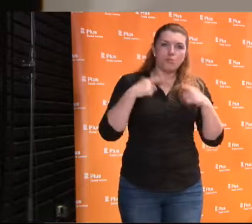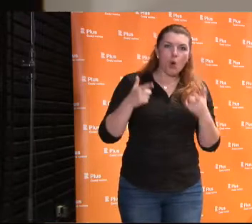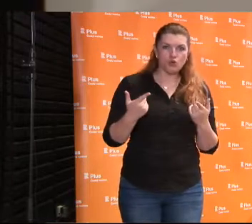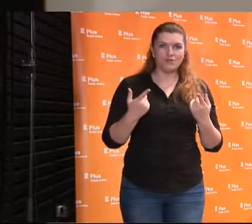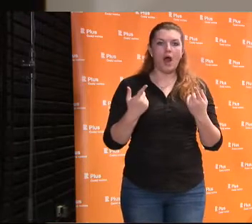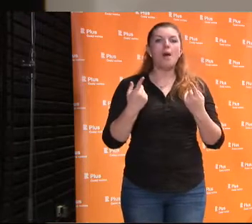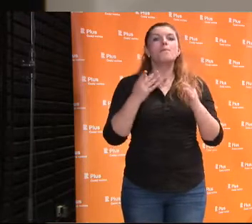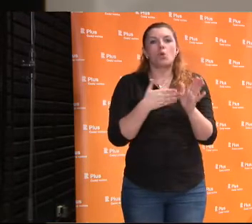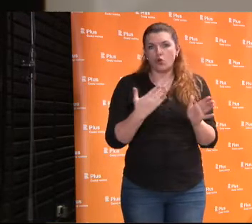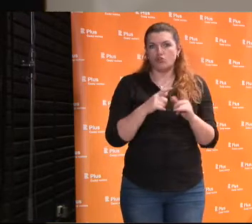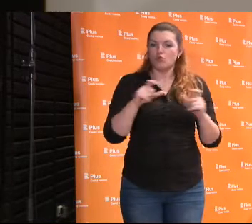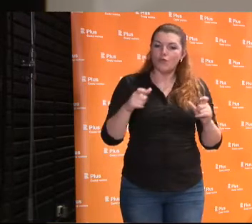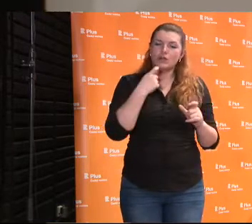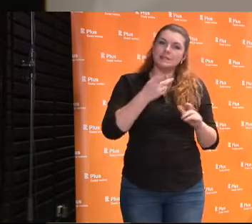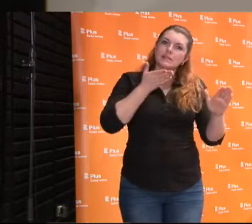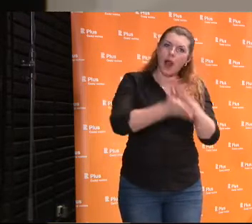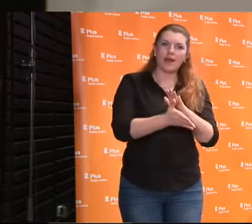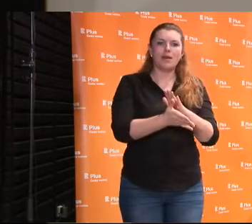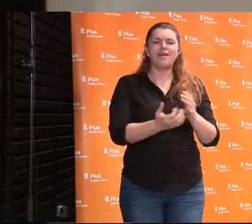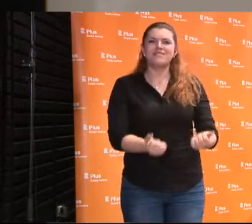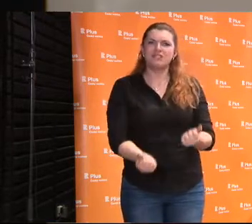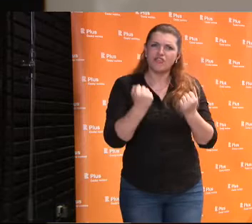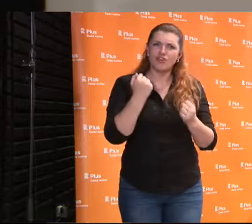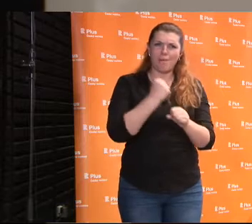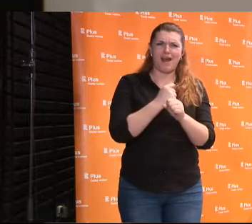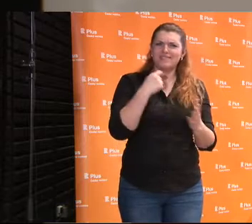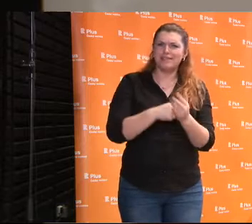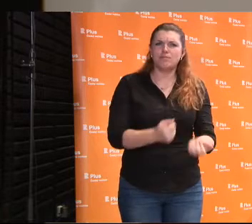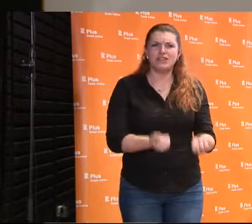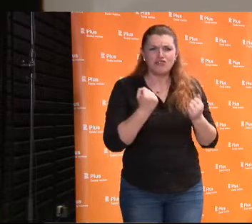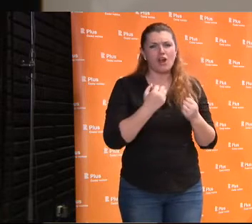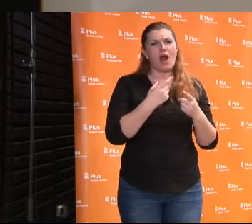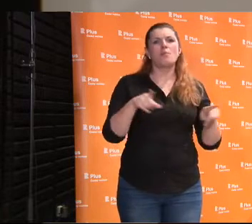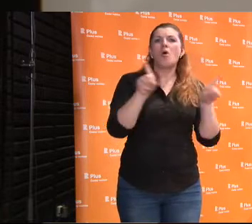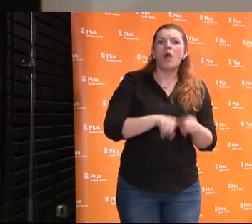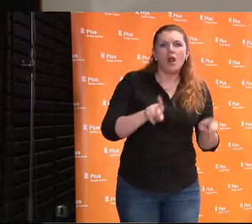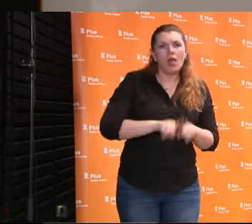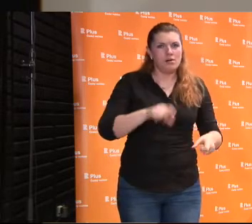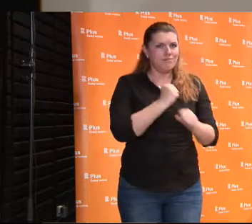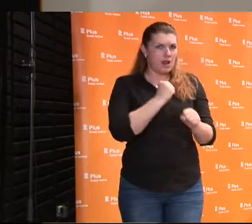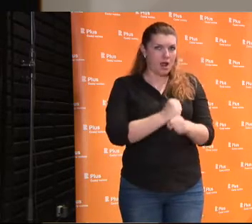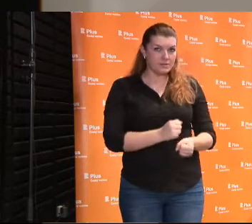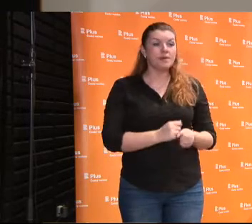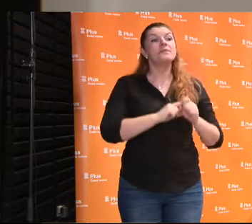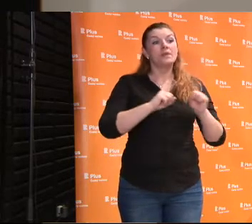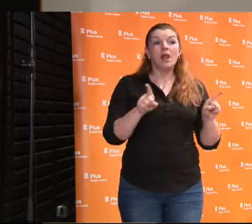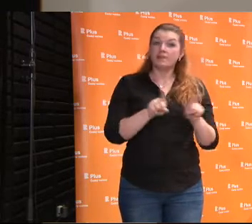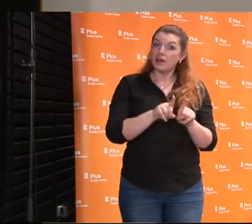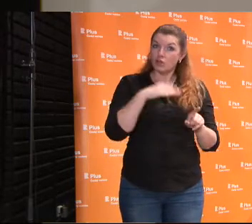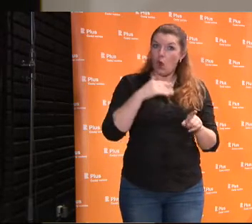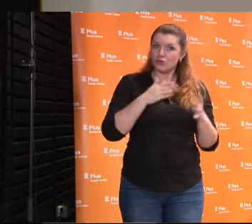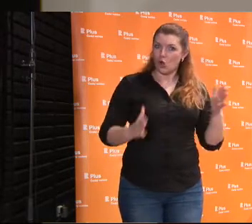tu opakovatelnou, těžkou, namáhavou práci, ale čím dál tím více robotů je určeno přímo ke kooperaci s